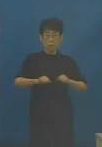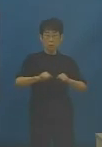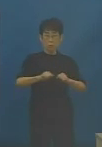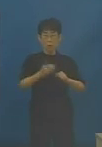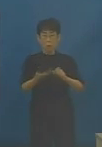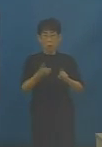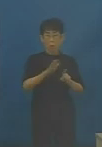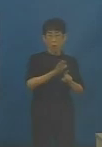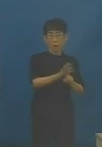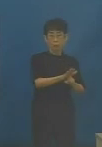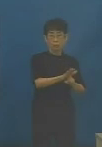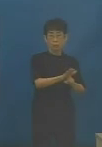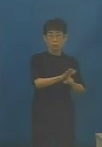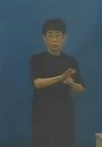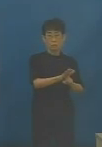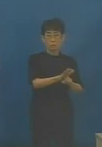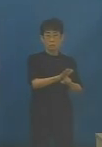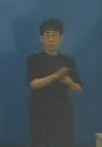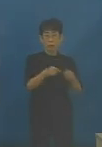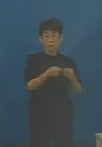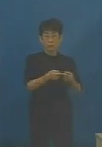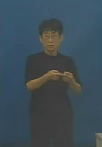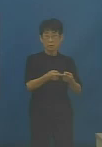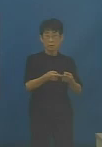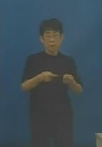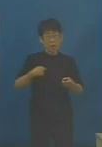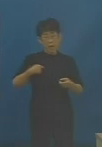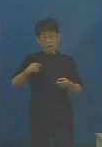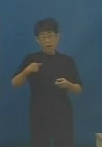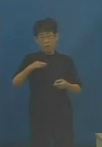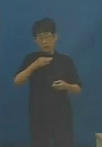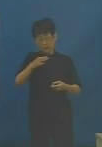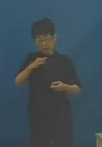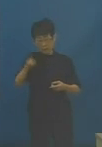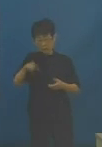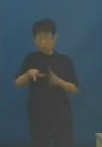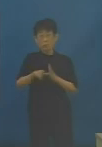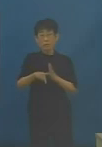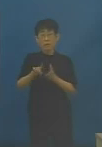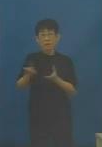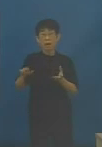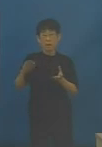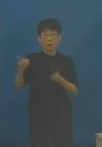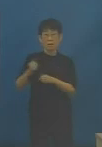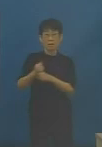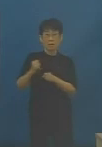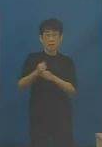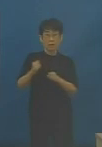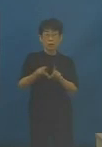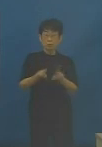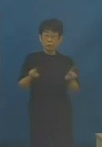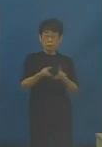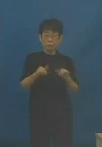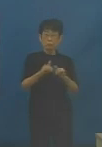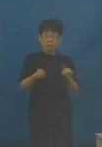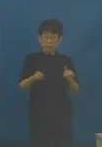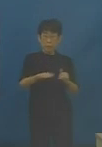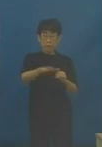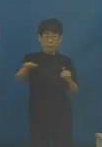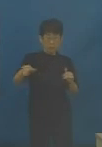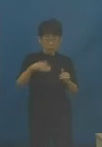もちろんどうしても入りたくないという方は抜けるでしょうけど、普通の人は、当然そのフォローアップに入ってこられると思います